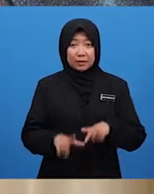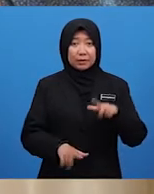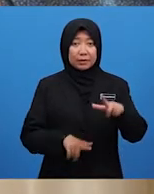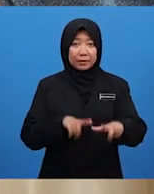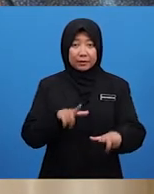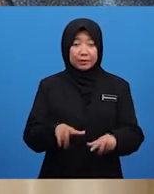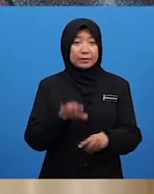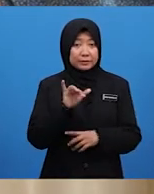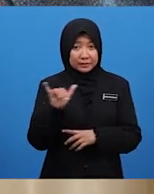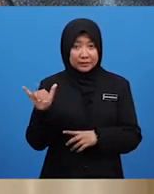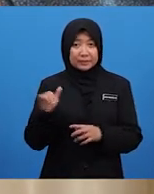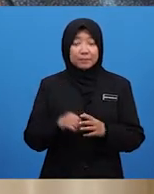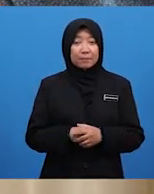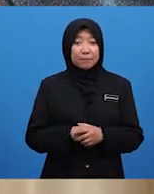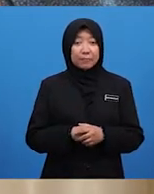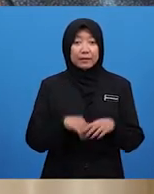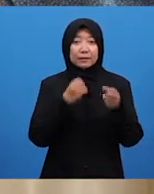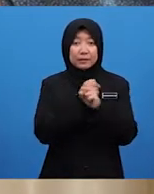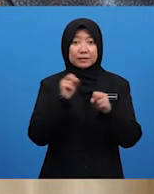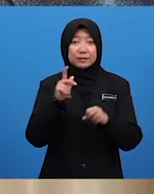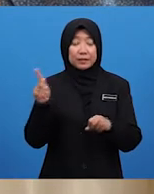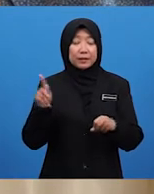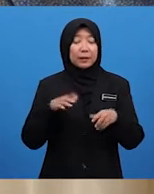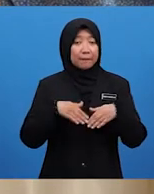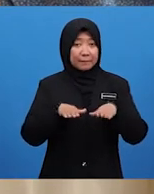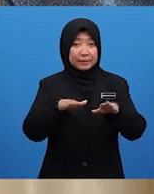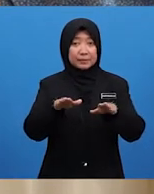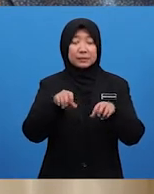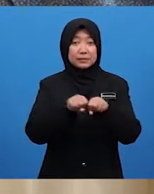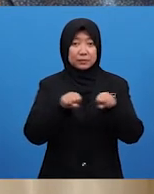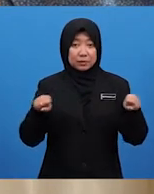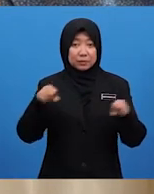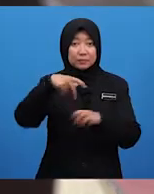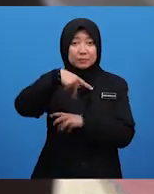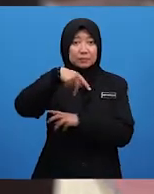Langkah-langkahnya ialah sediakan mesin smoking glitters,